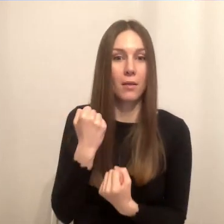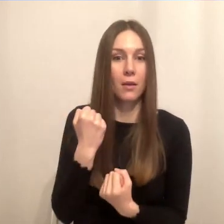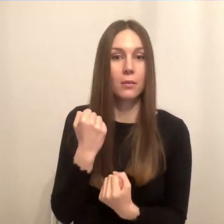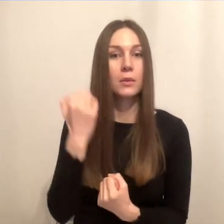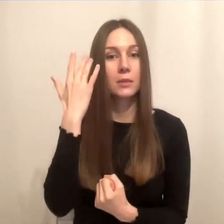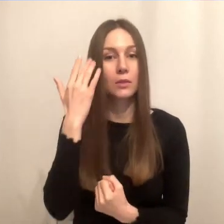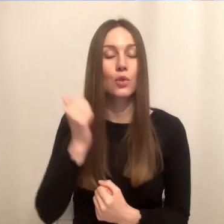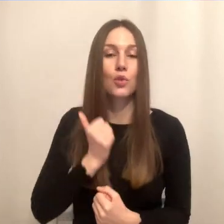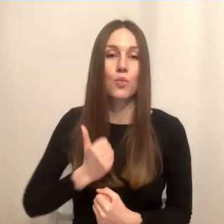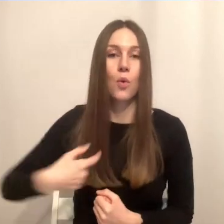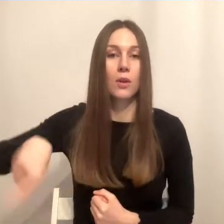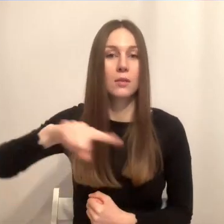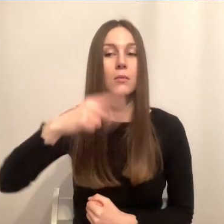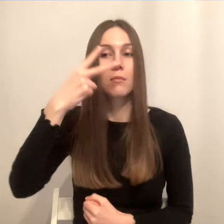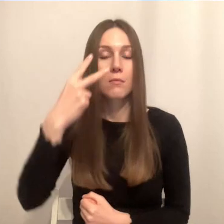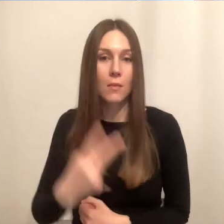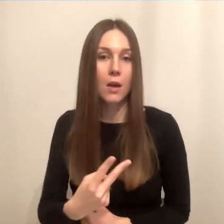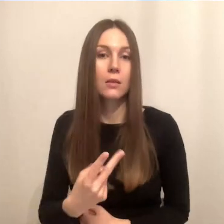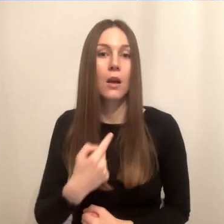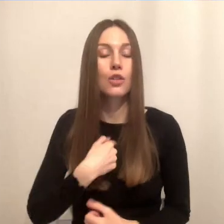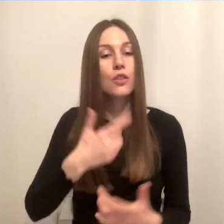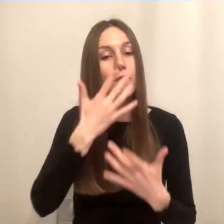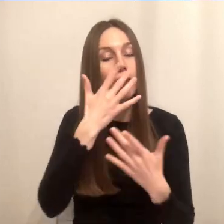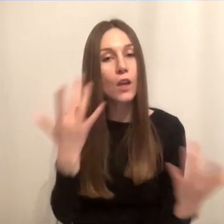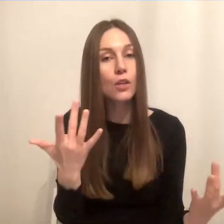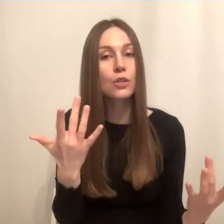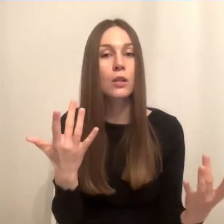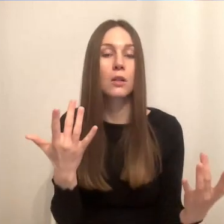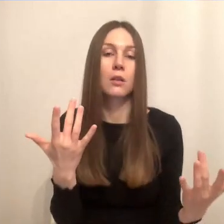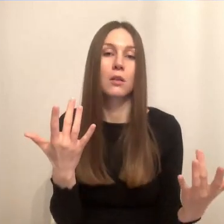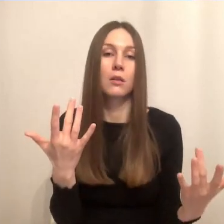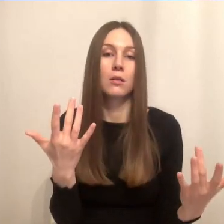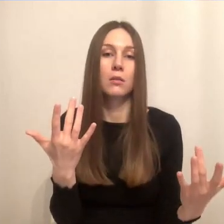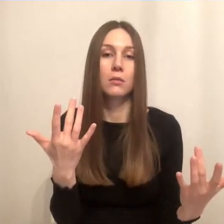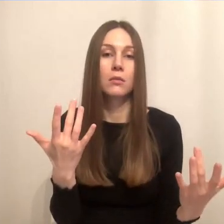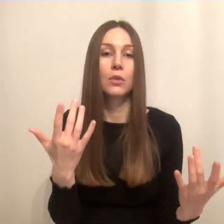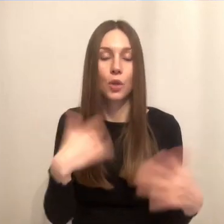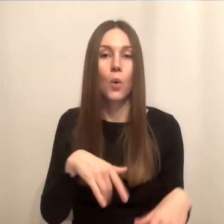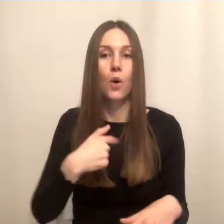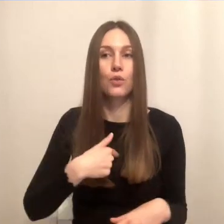matė tiek, kiek aš esu, tiek ir viešoje erdvėje, tiek esu ir viešai žinomas jau žmogus